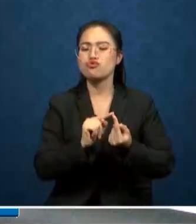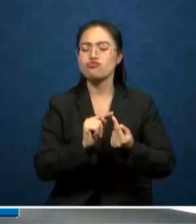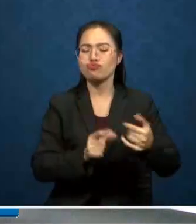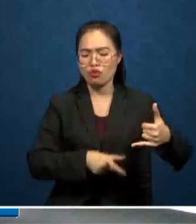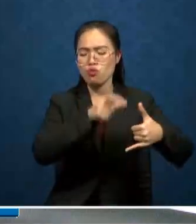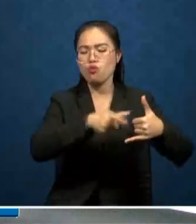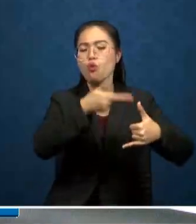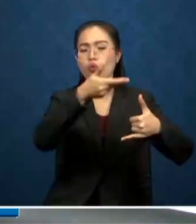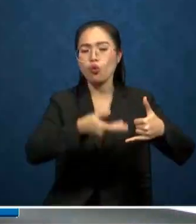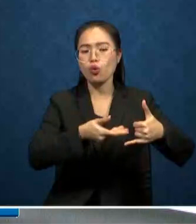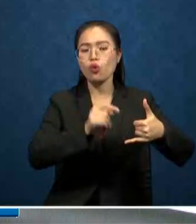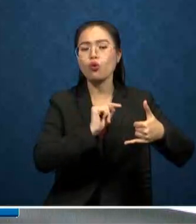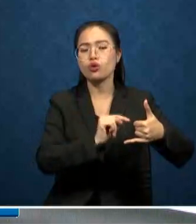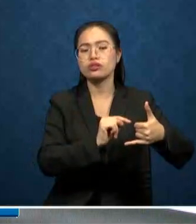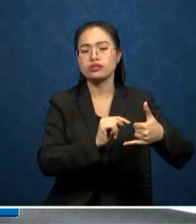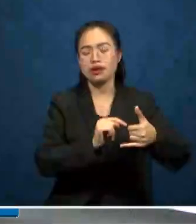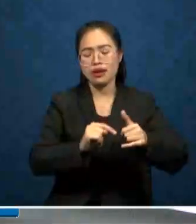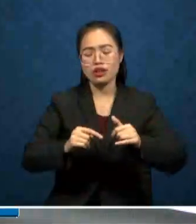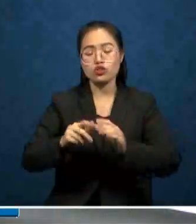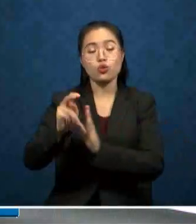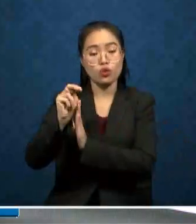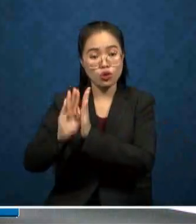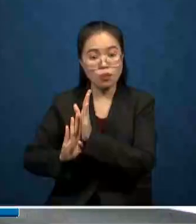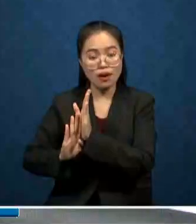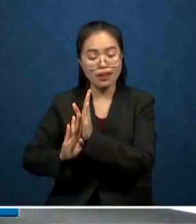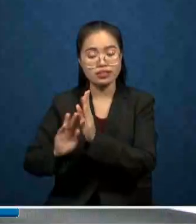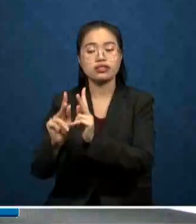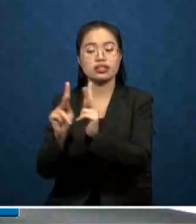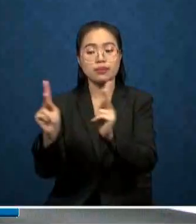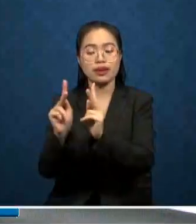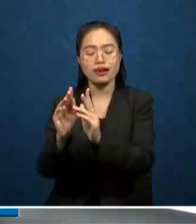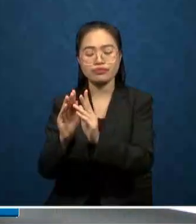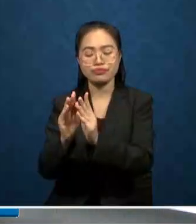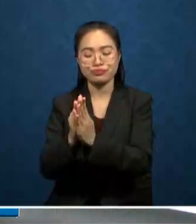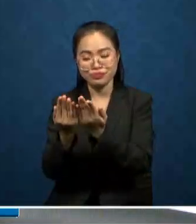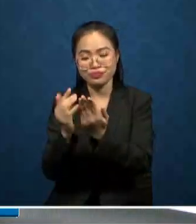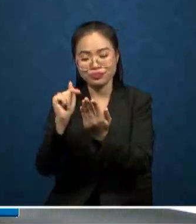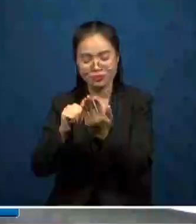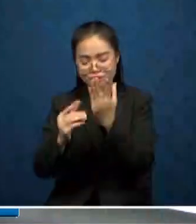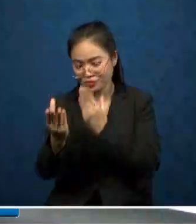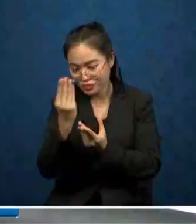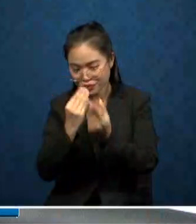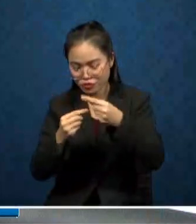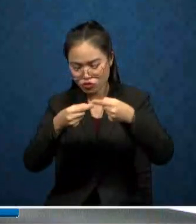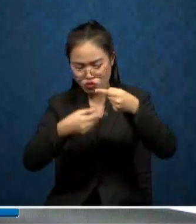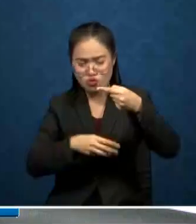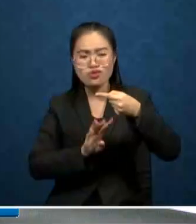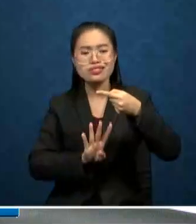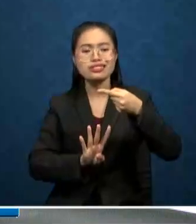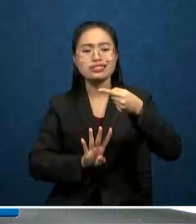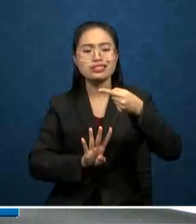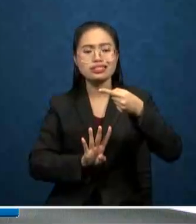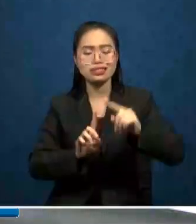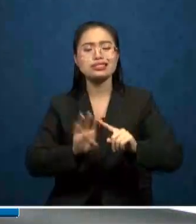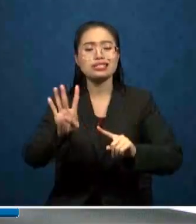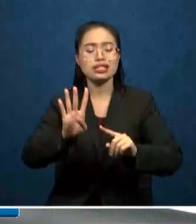ในนโยบายของที่ท่านคณะกรรมาธิการได้ศึกษาเสนิในประเด็นที่ 4เรื่องการวิจัยและ